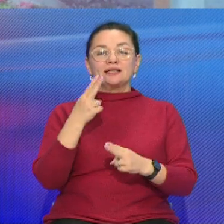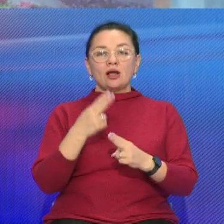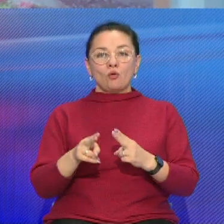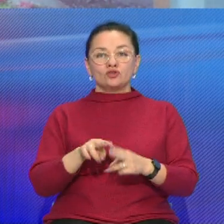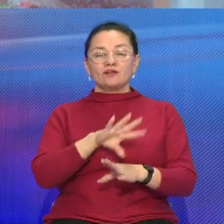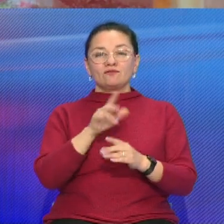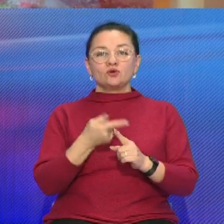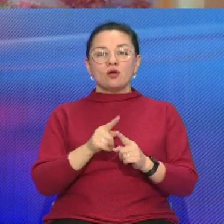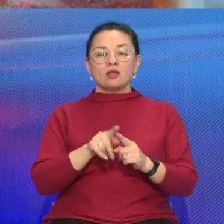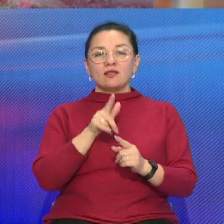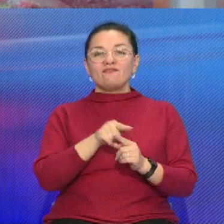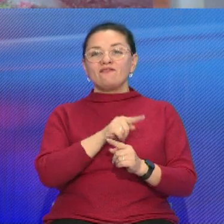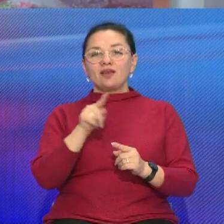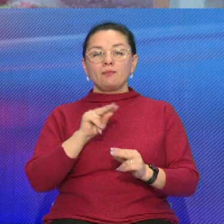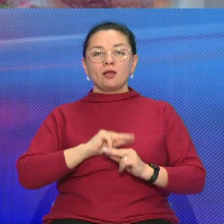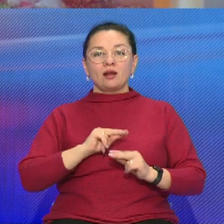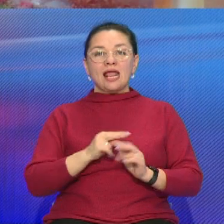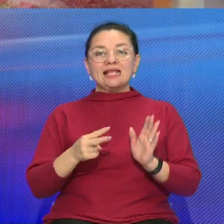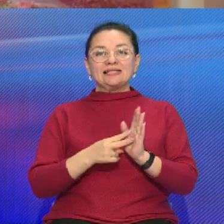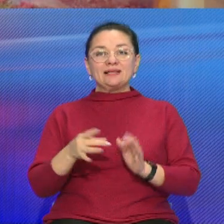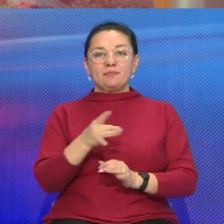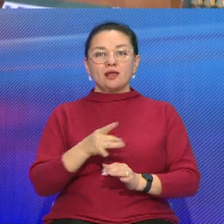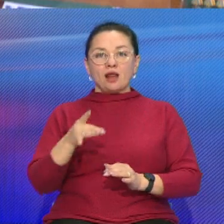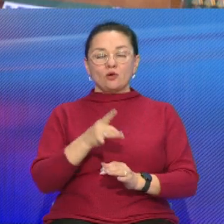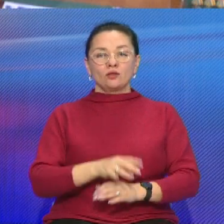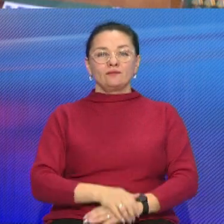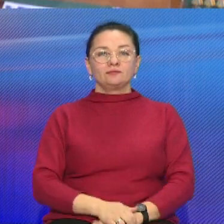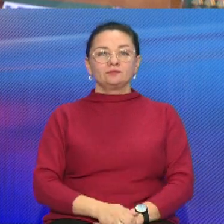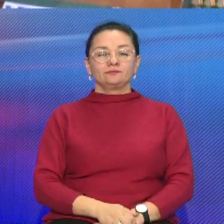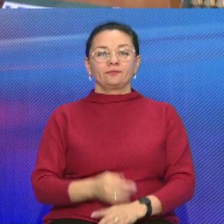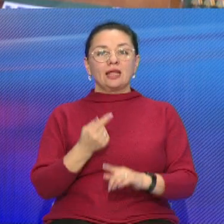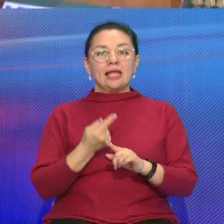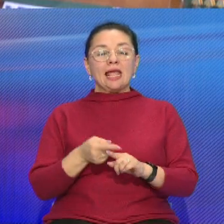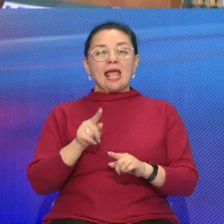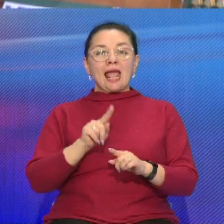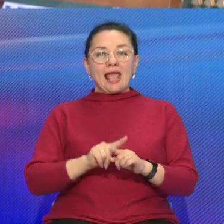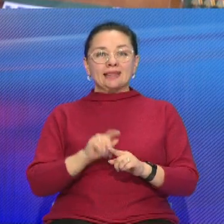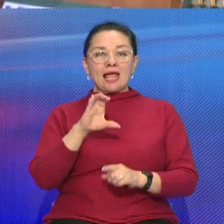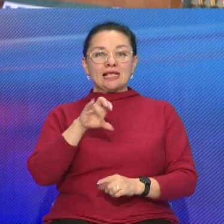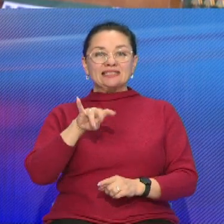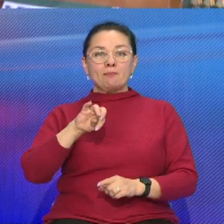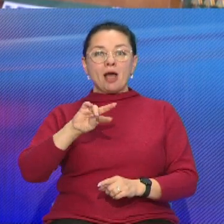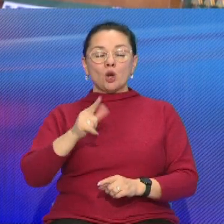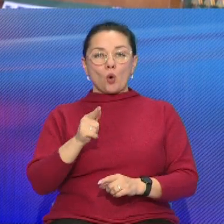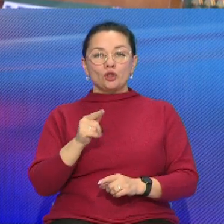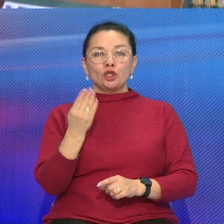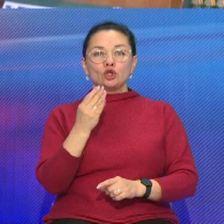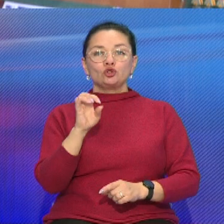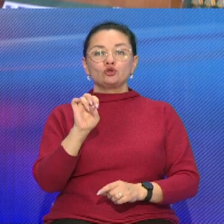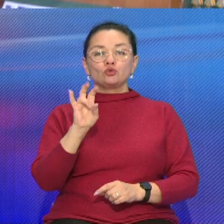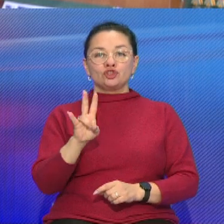работы были проведены на территории 7 районов. Это Сморгони, Щучине,